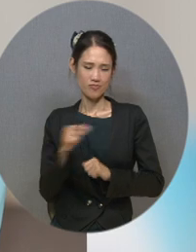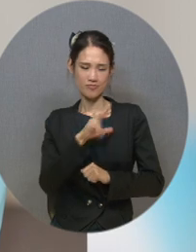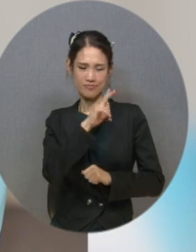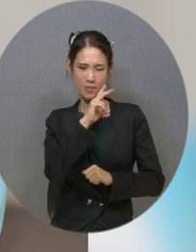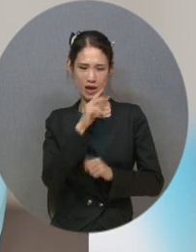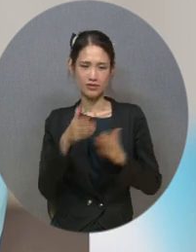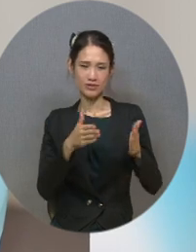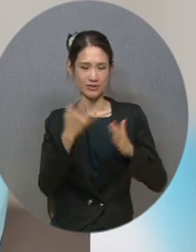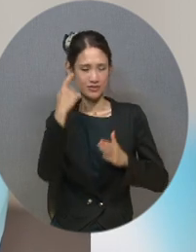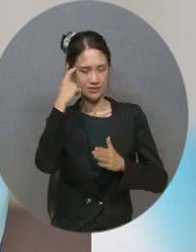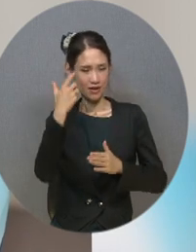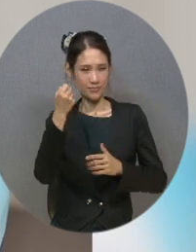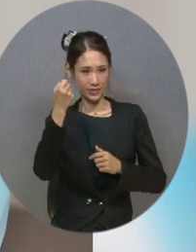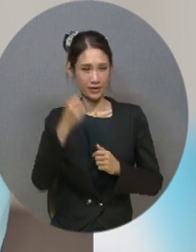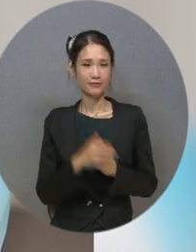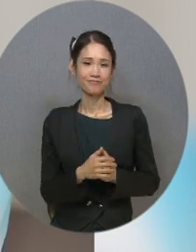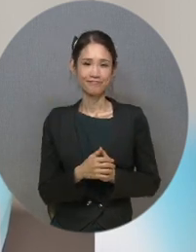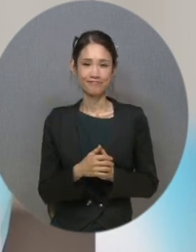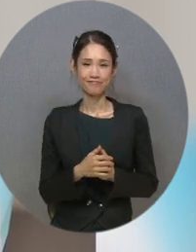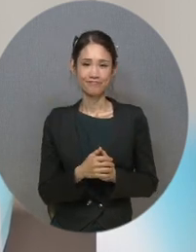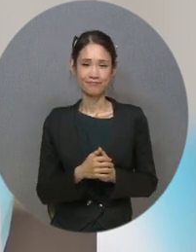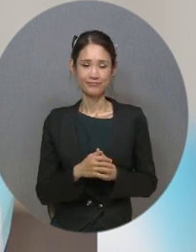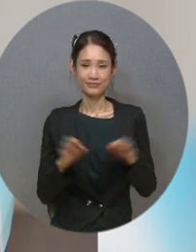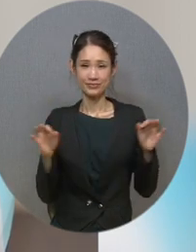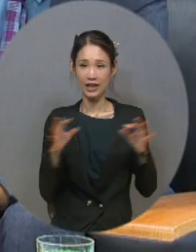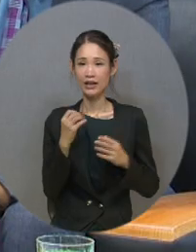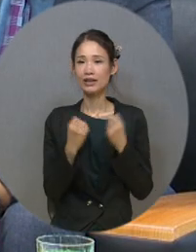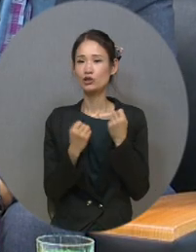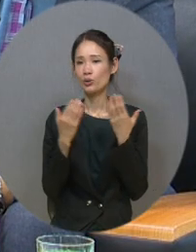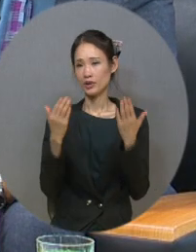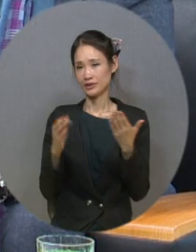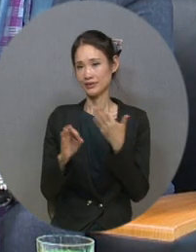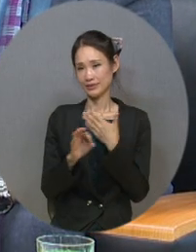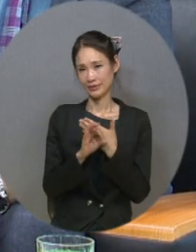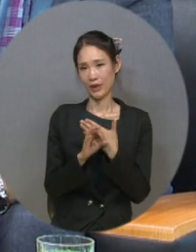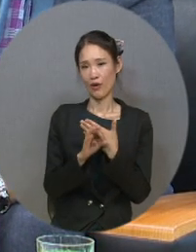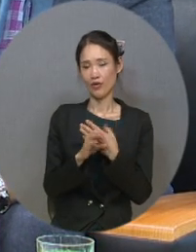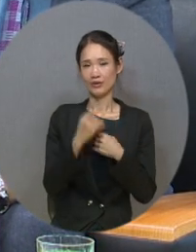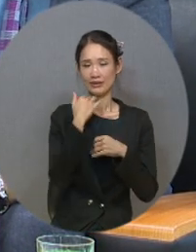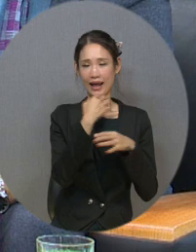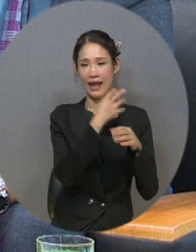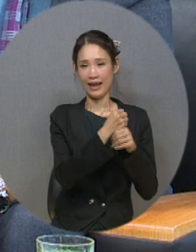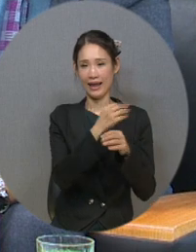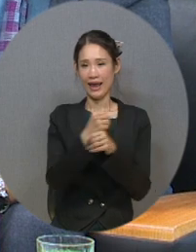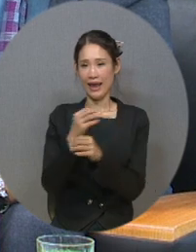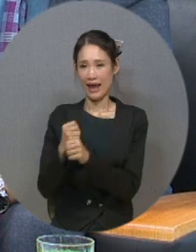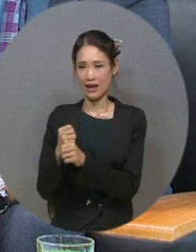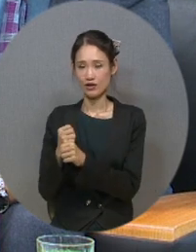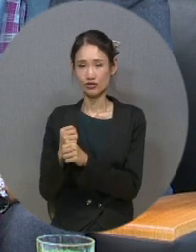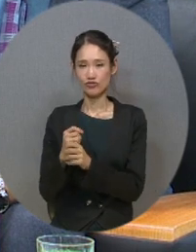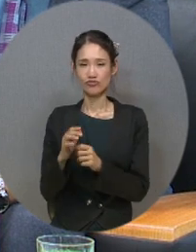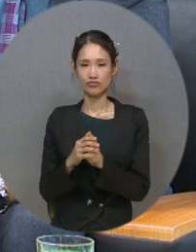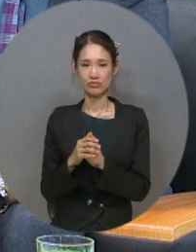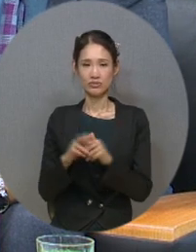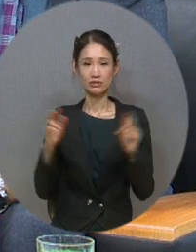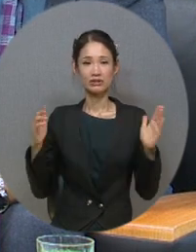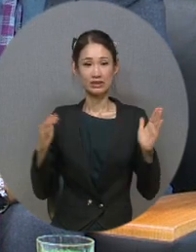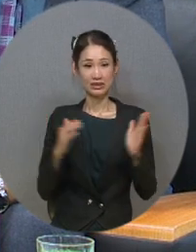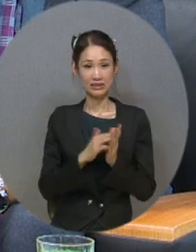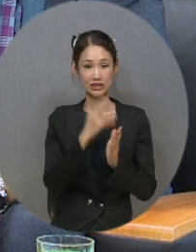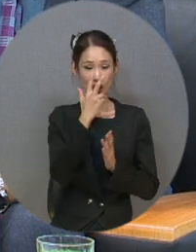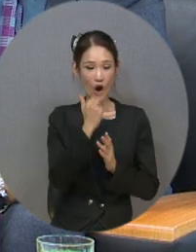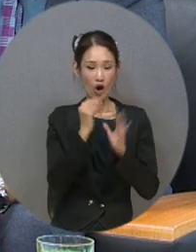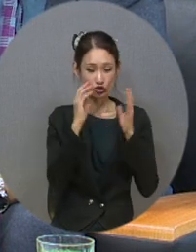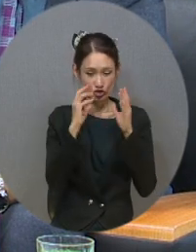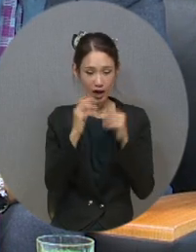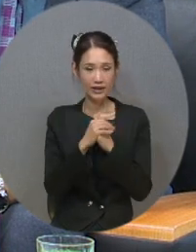그런 생각이 들었습니다. 한마디로 말씀드리면 이 생애 주기를 지금까지는 이제 뭐 영아기,